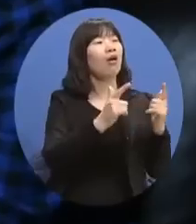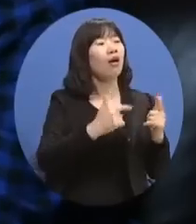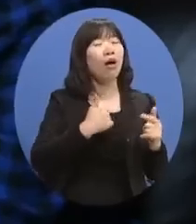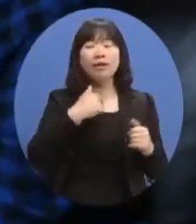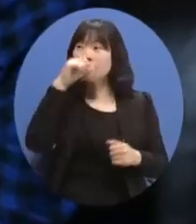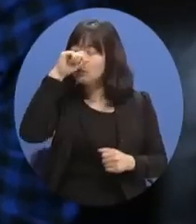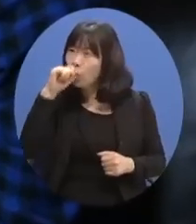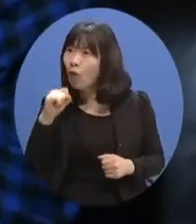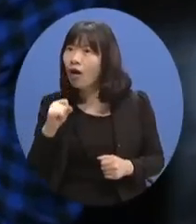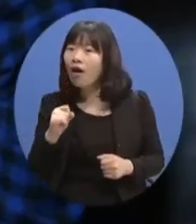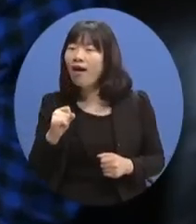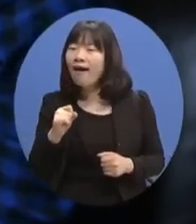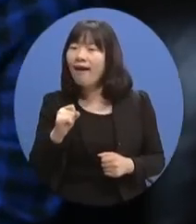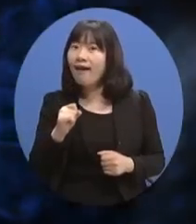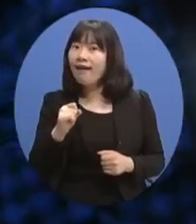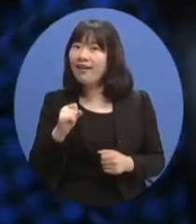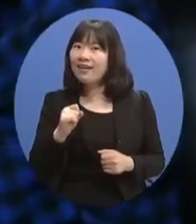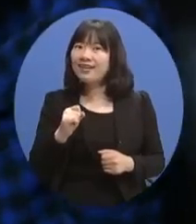좋아해?